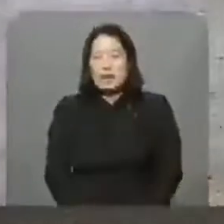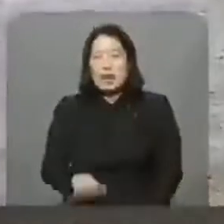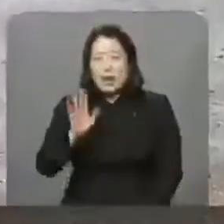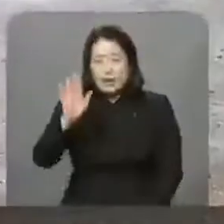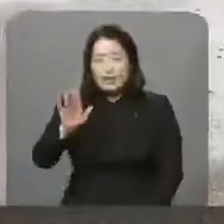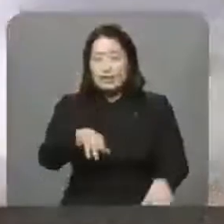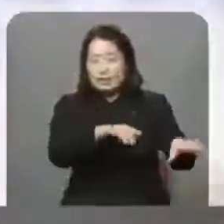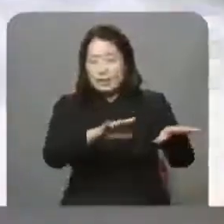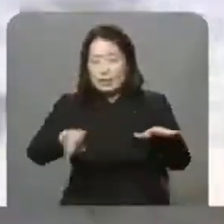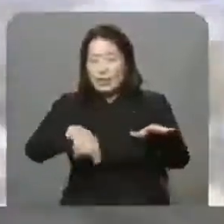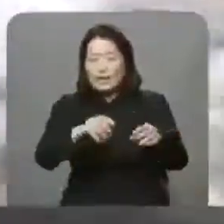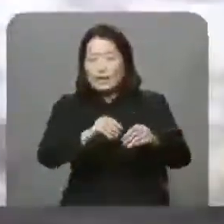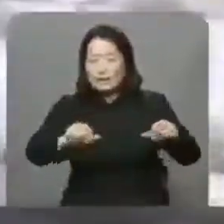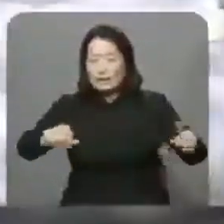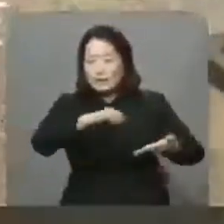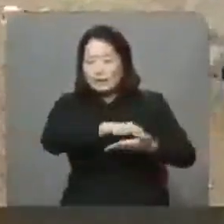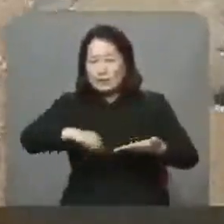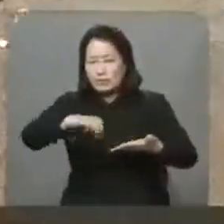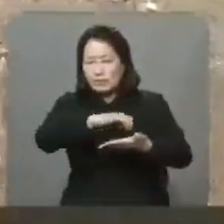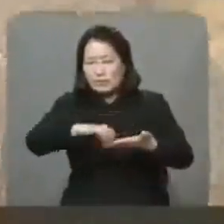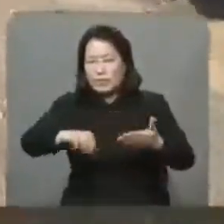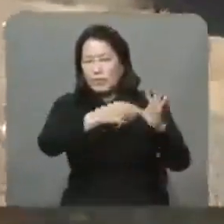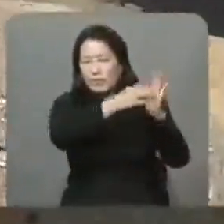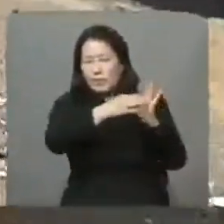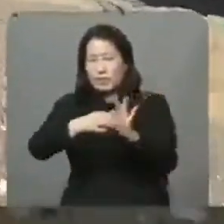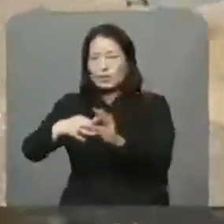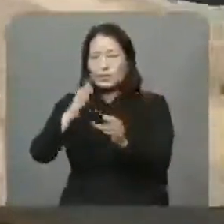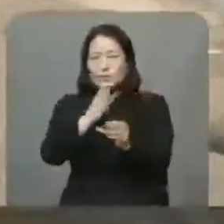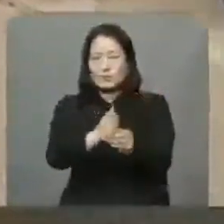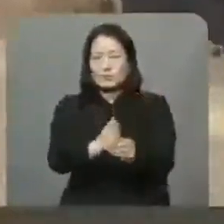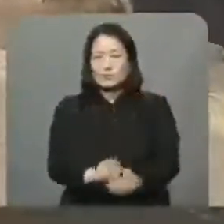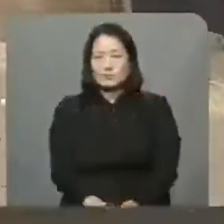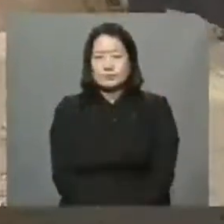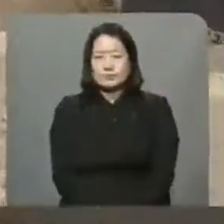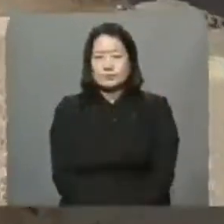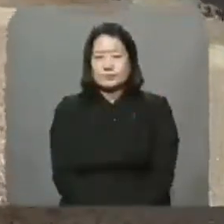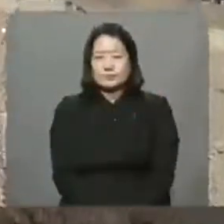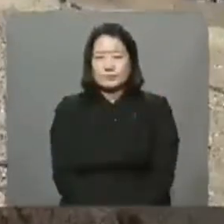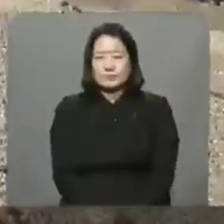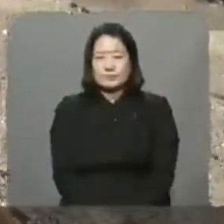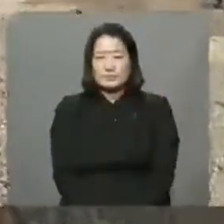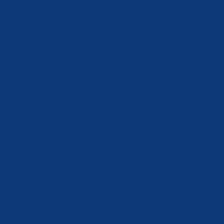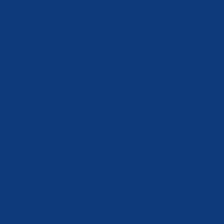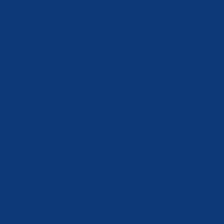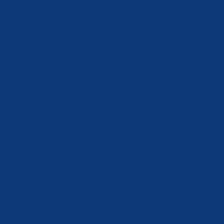동해안 전역으로 확산되고 있습니다. KBS 뉴스 한희조입니다.